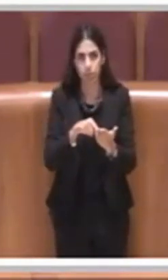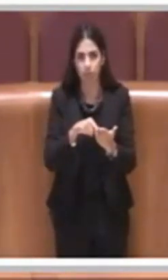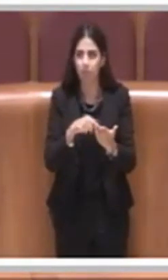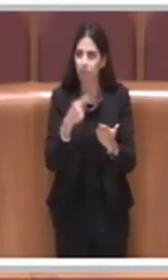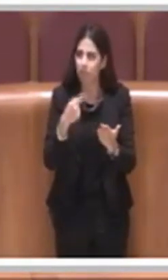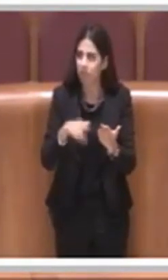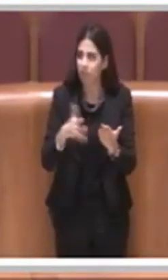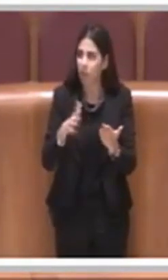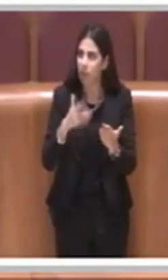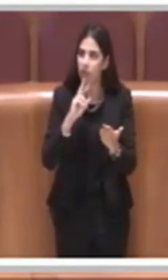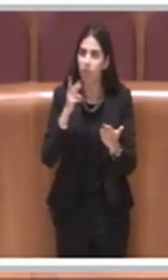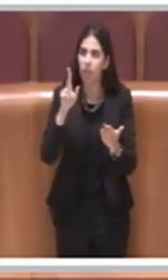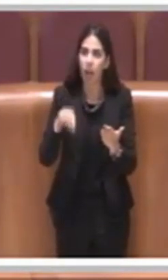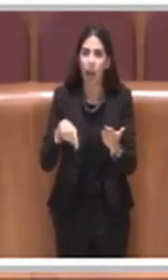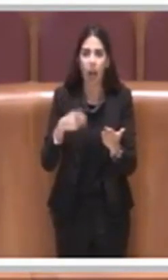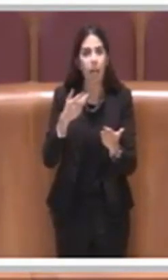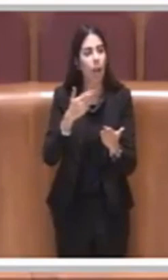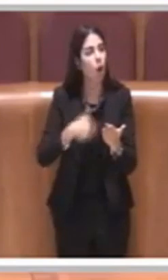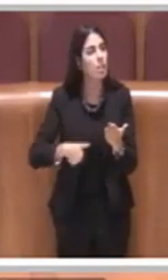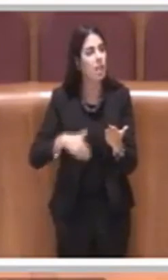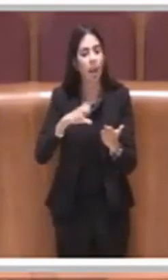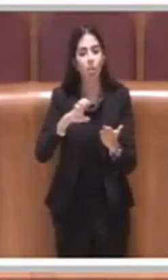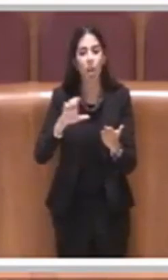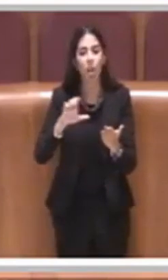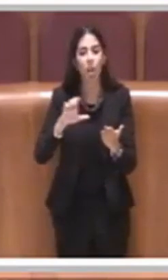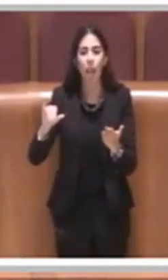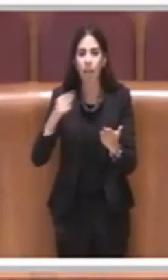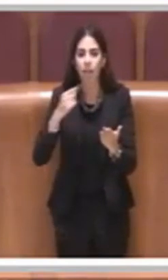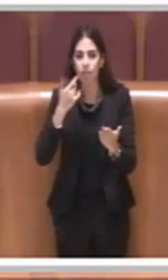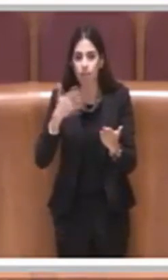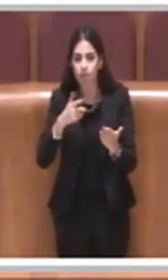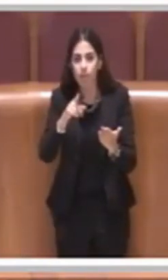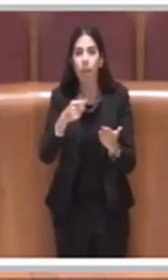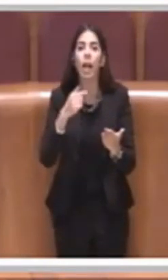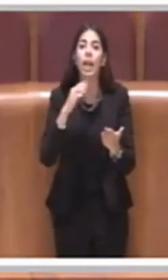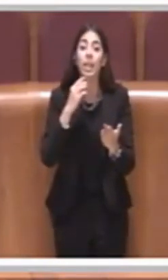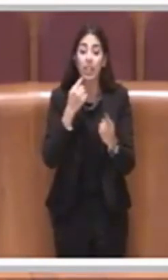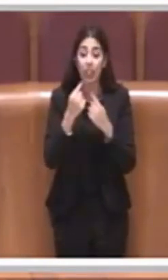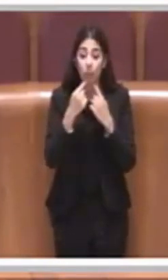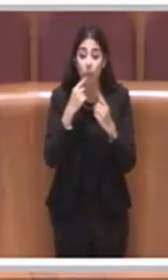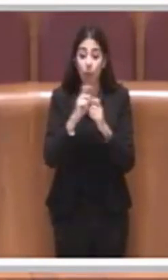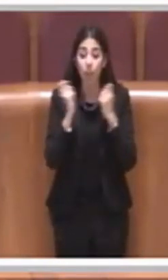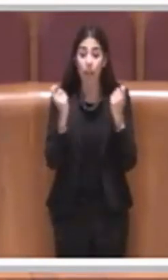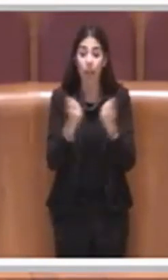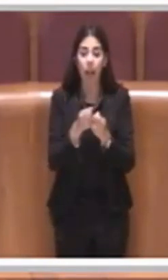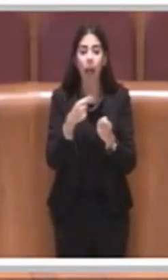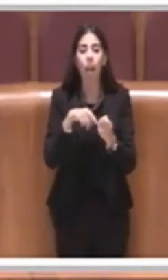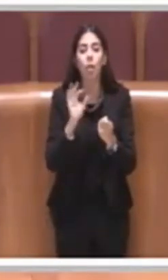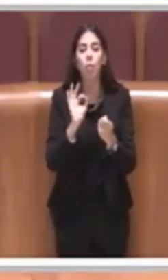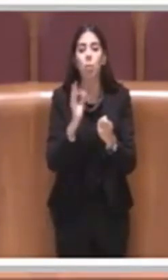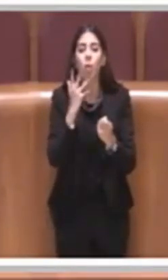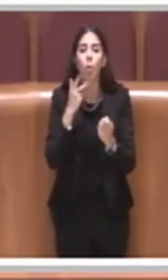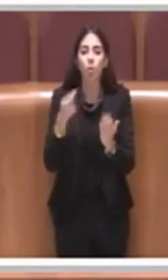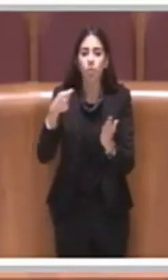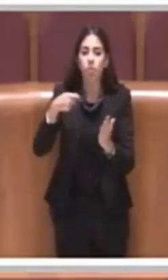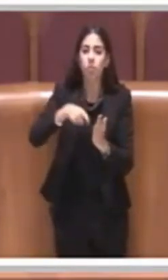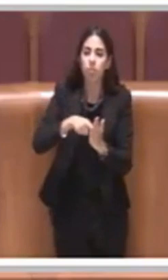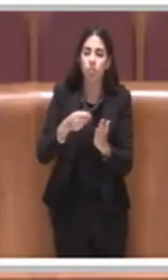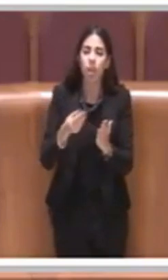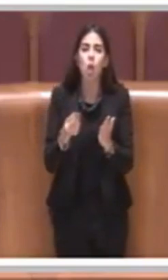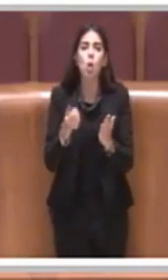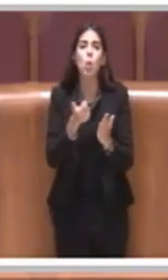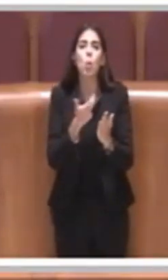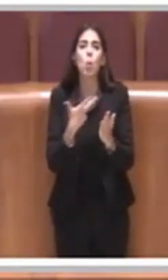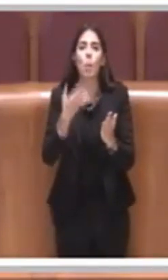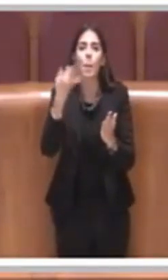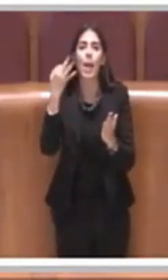una cosa che aveva detto la consigliera Celli in discussione generale, siamo andati proprio a voler dare un'indicazione numerica precisa di